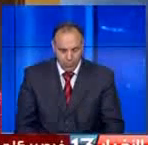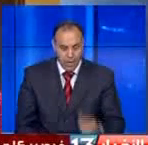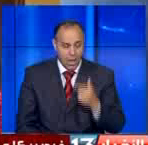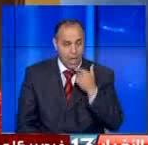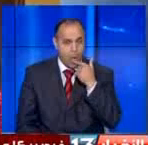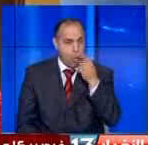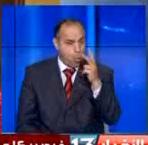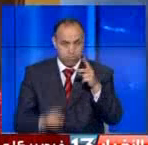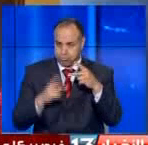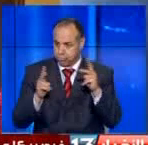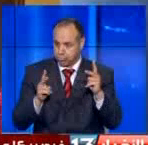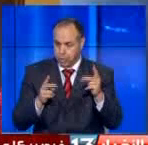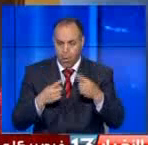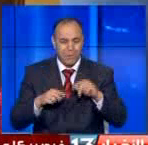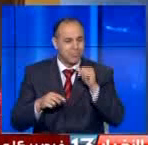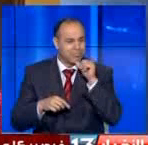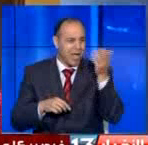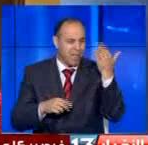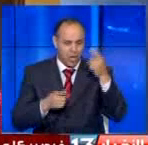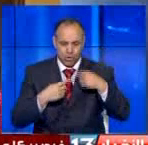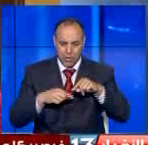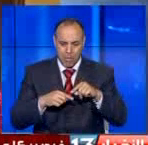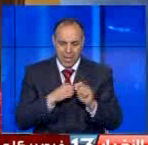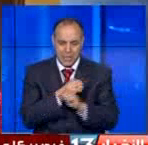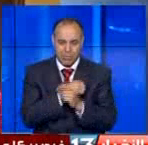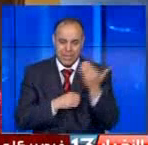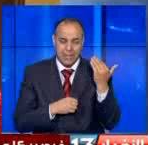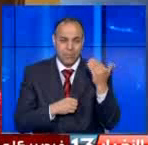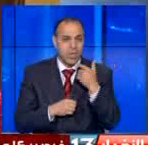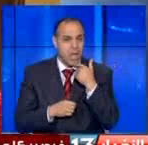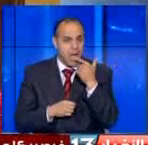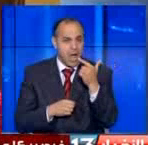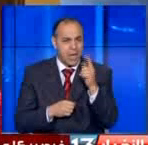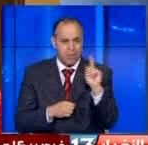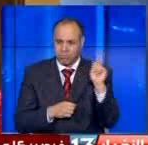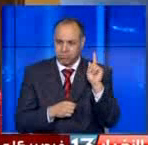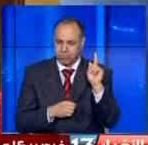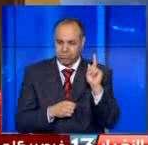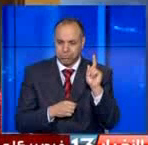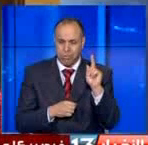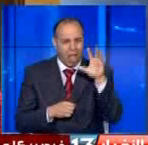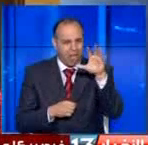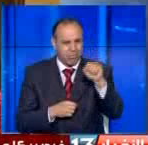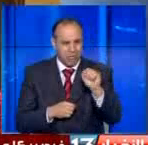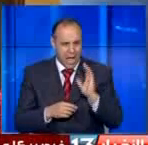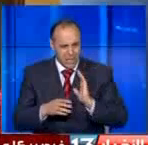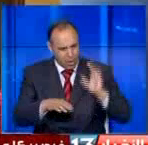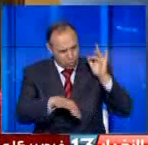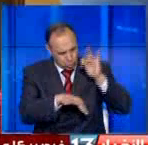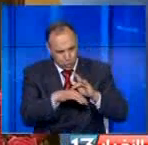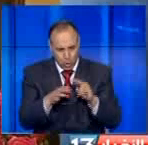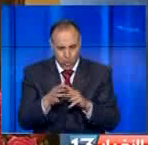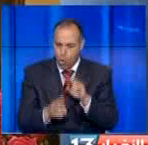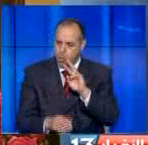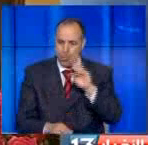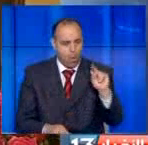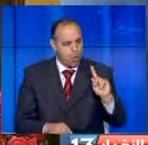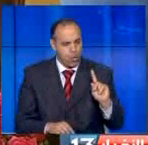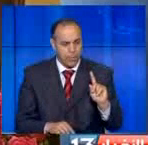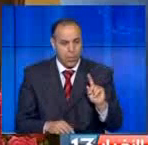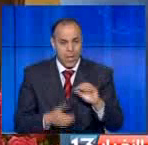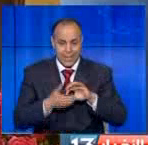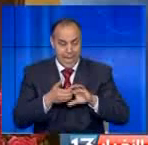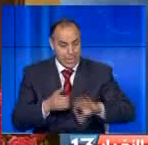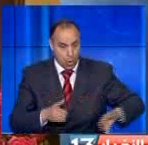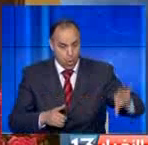لقد وضحنا خلال قمة بروكسل التي انعقدت الأسبوع الفارط أنه لا وجود لحلول عسكرية في سوريا،